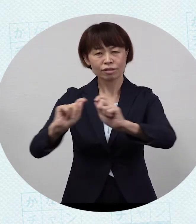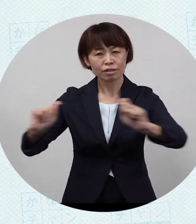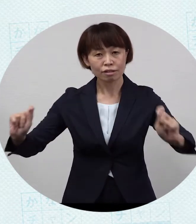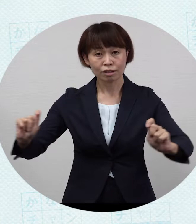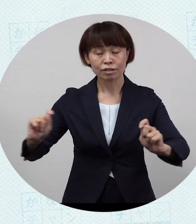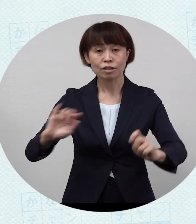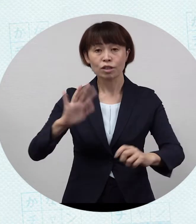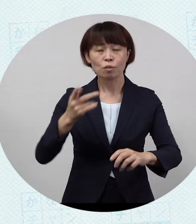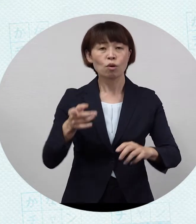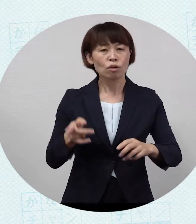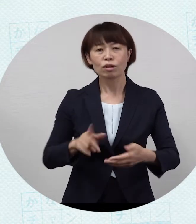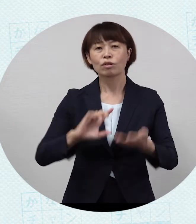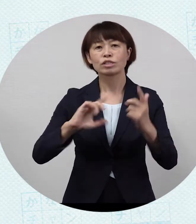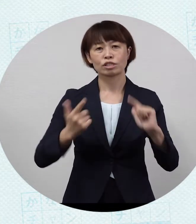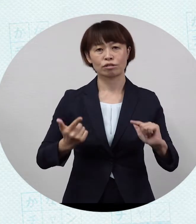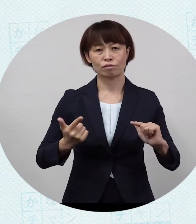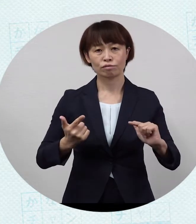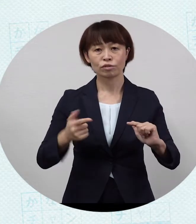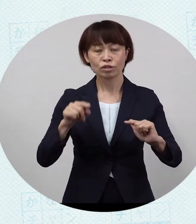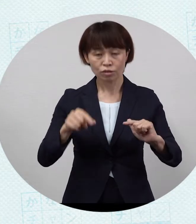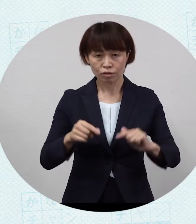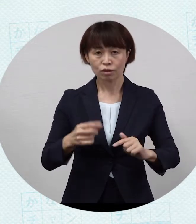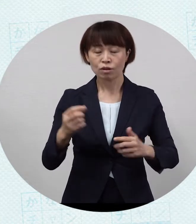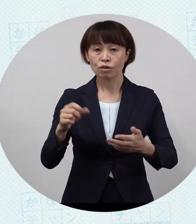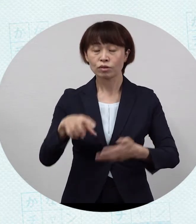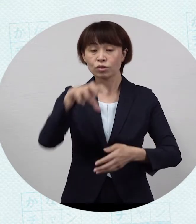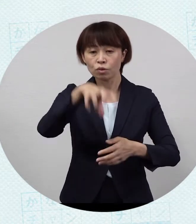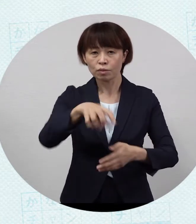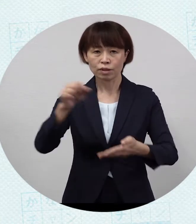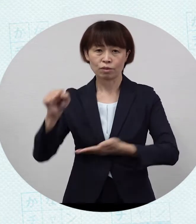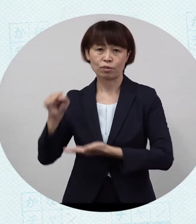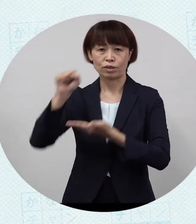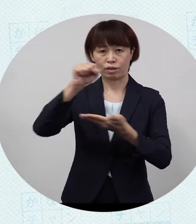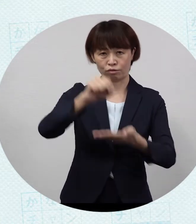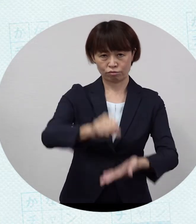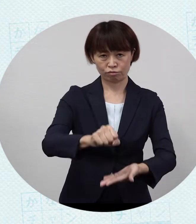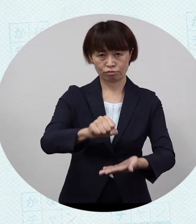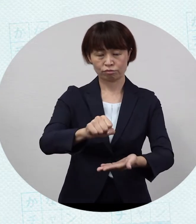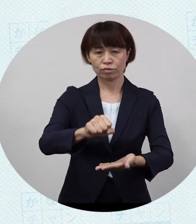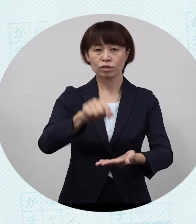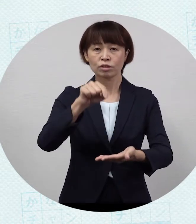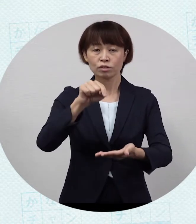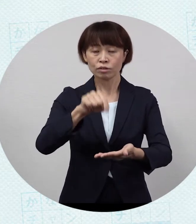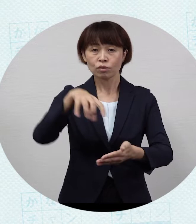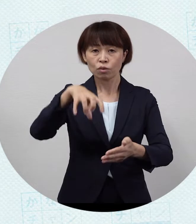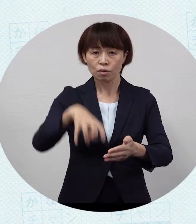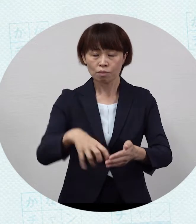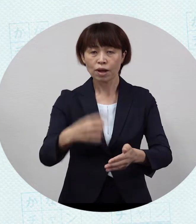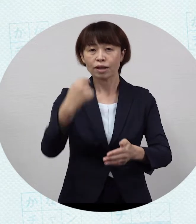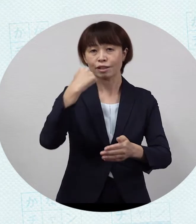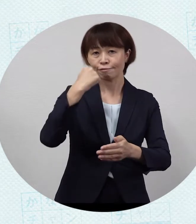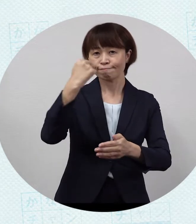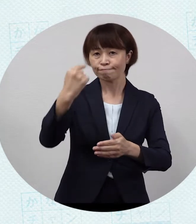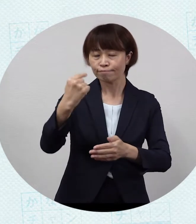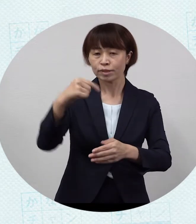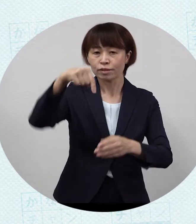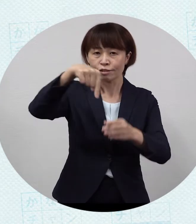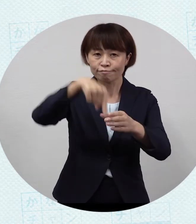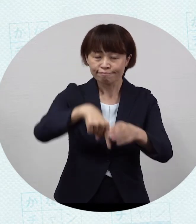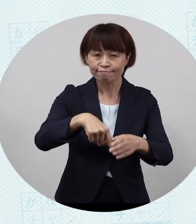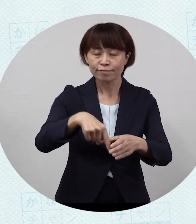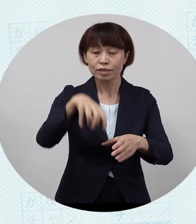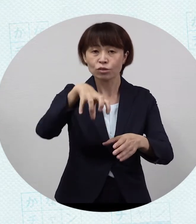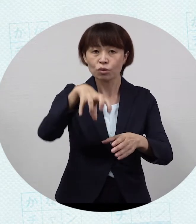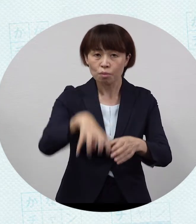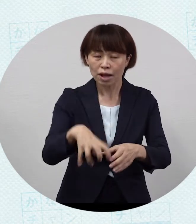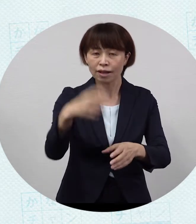これはですね、これを持っていく、ね、もちろん簡単に持ってきますよね、はい、検体取ったところでここでですねもう